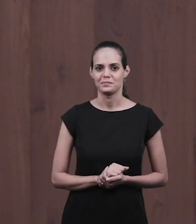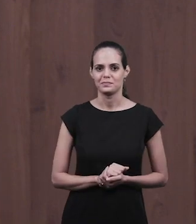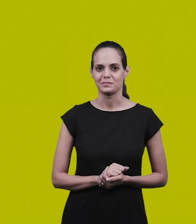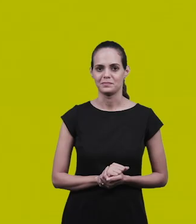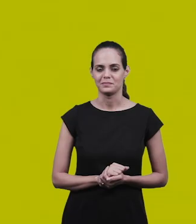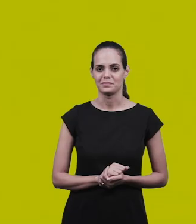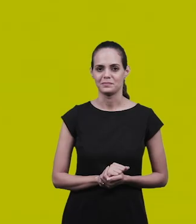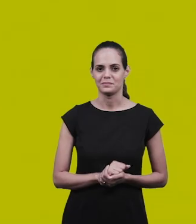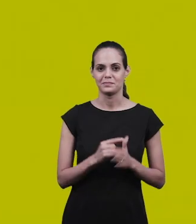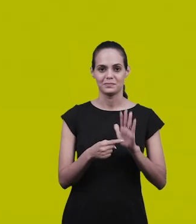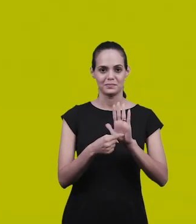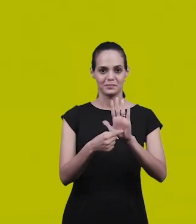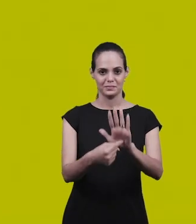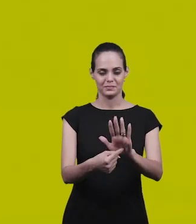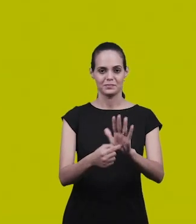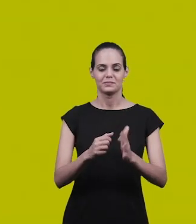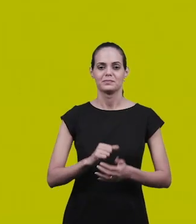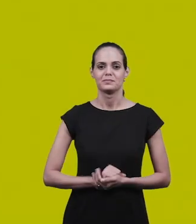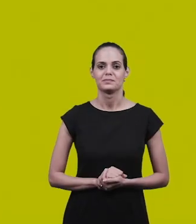dit,